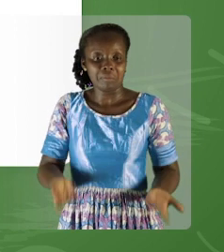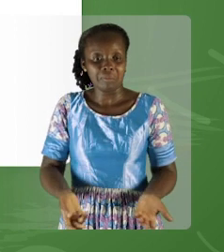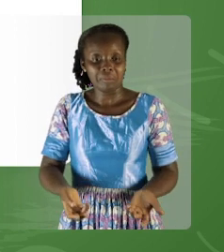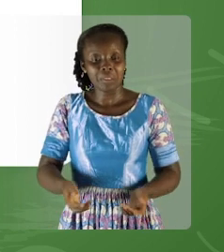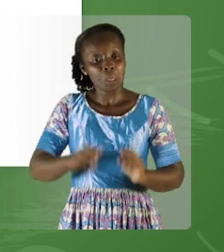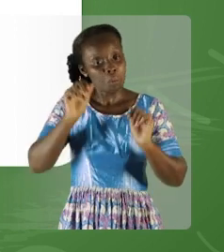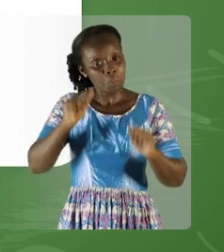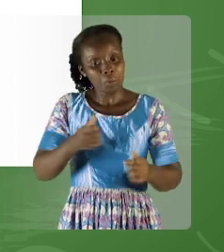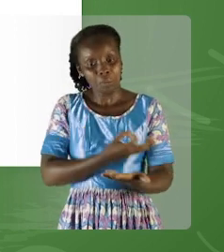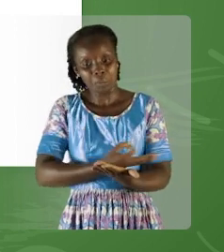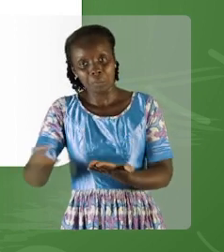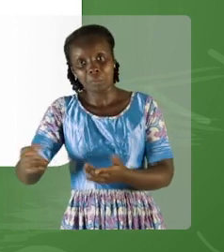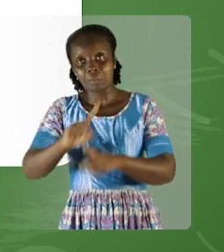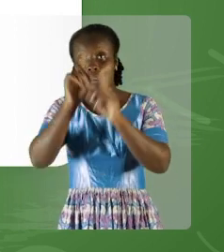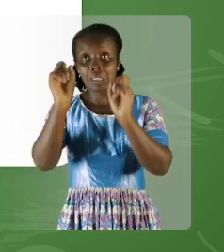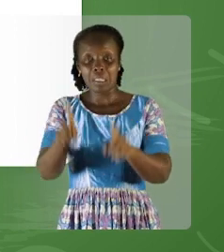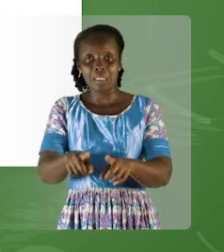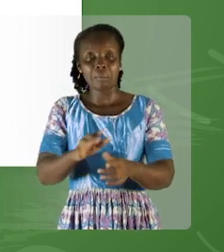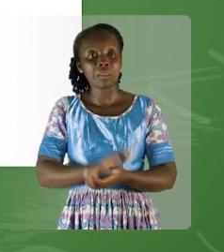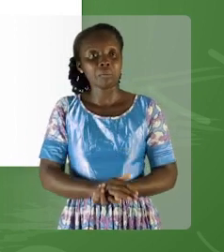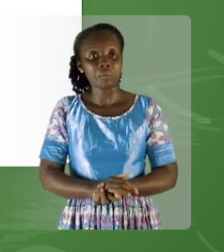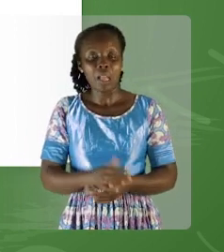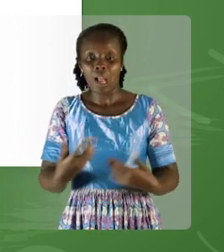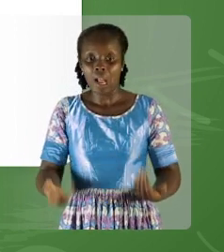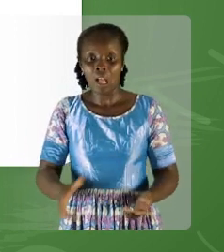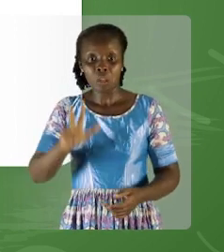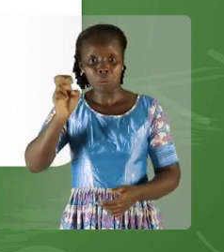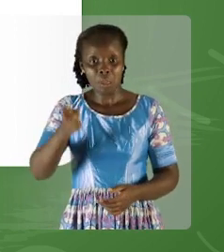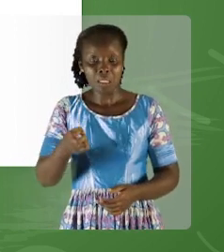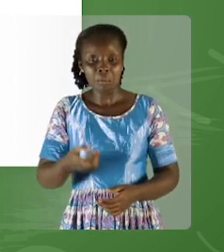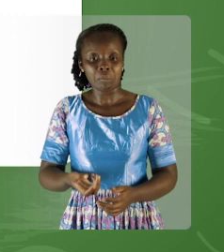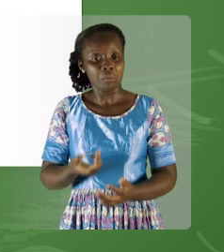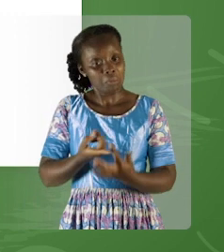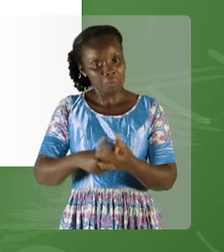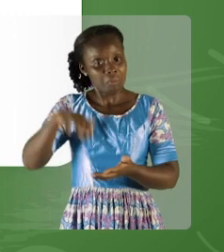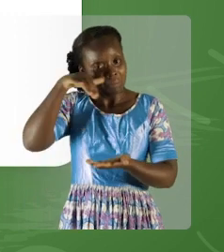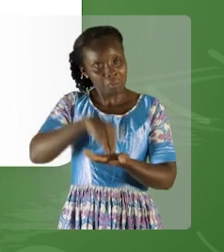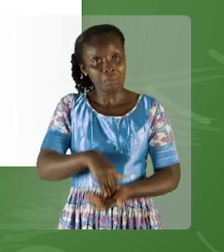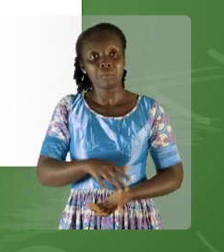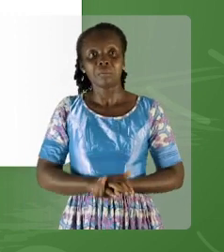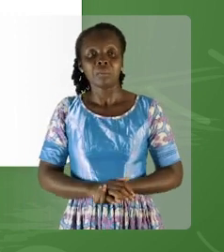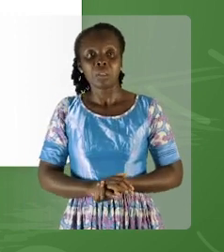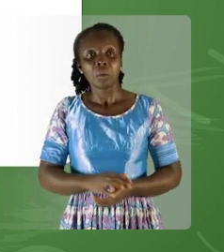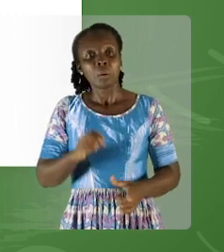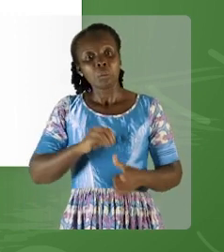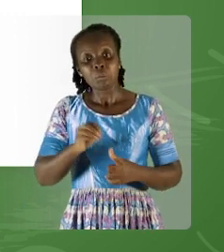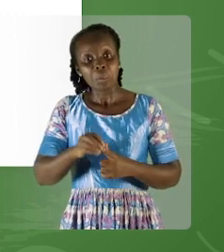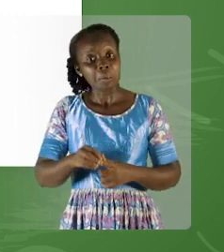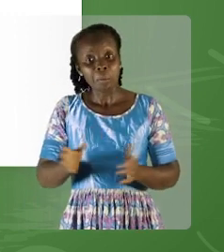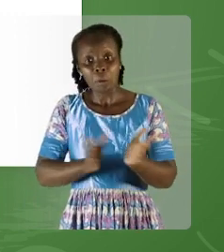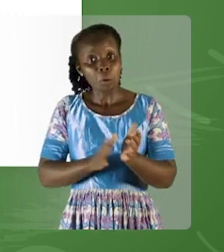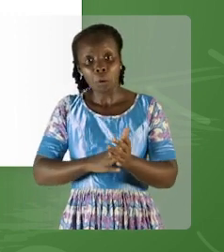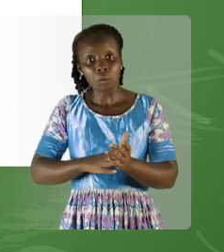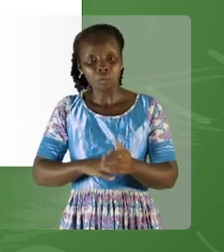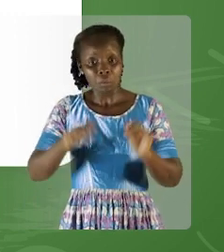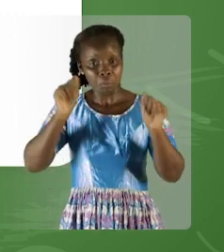peut échouer à son examen, elle peut reprendre sa classe ou même être exclue du